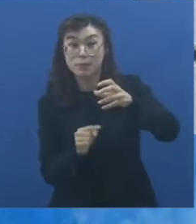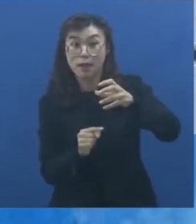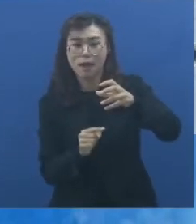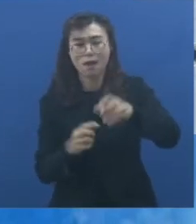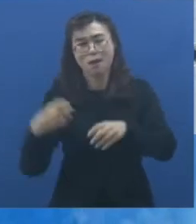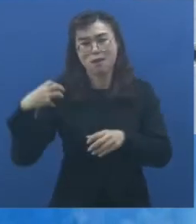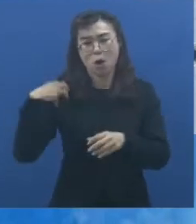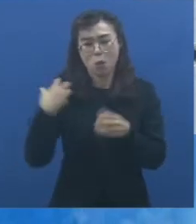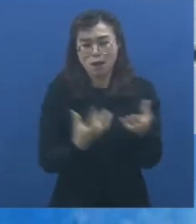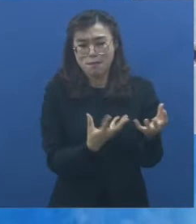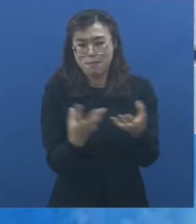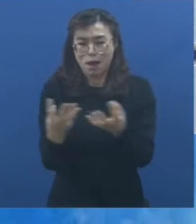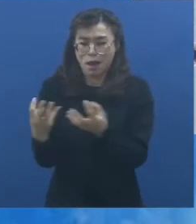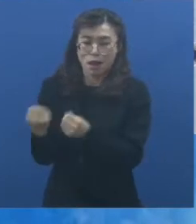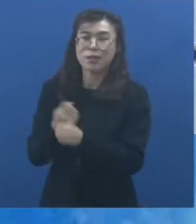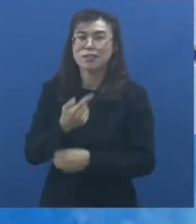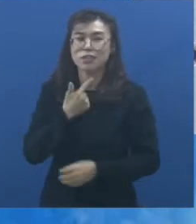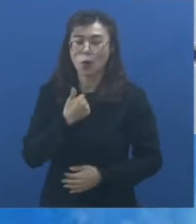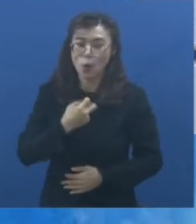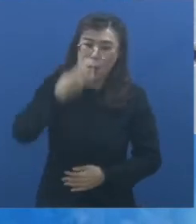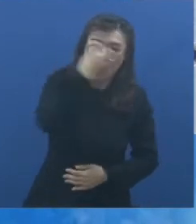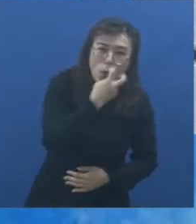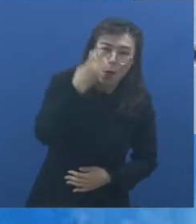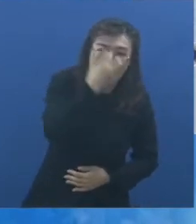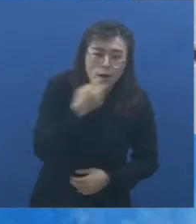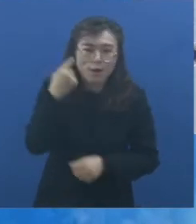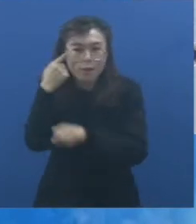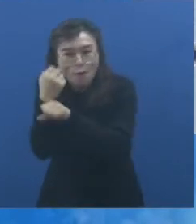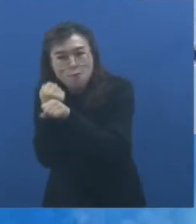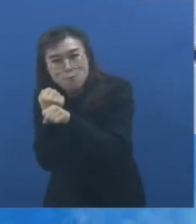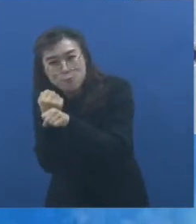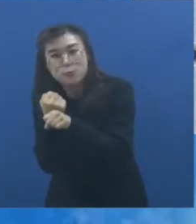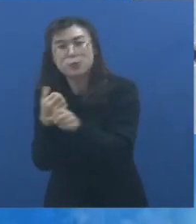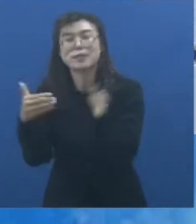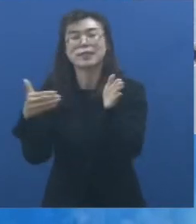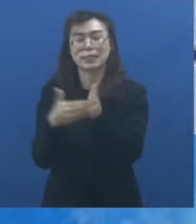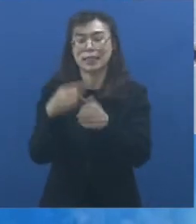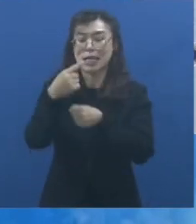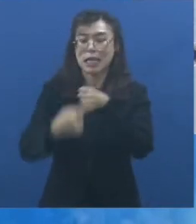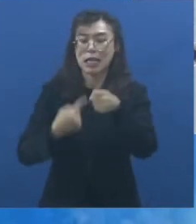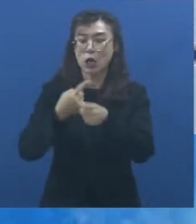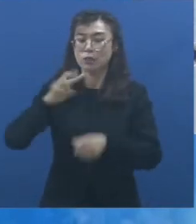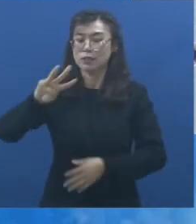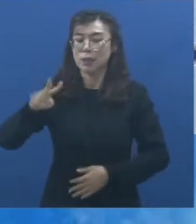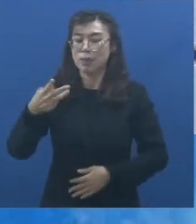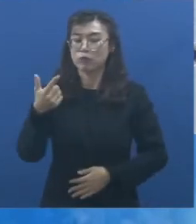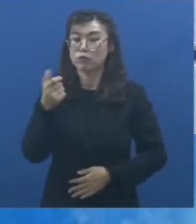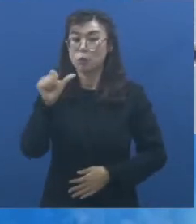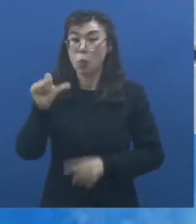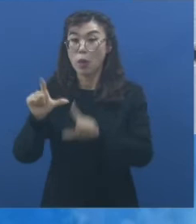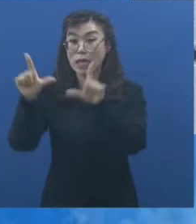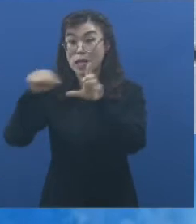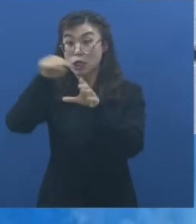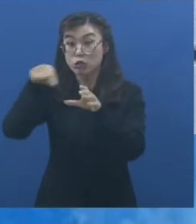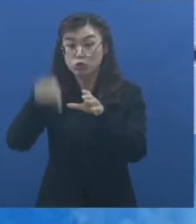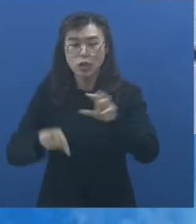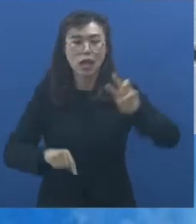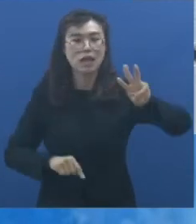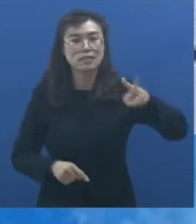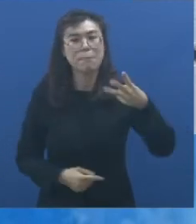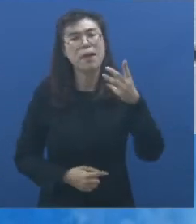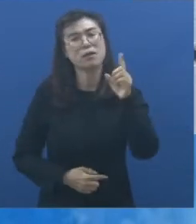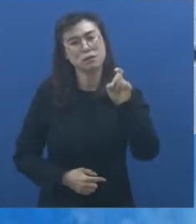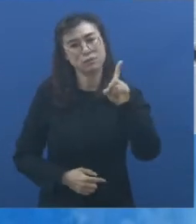일들을 해요 남극 가서 탐 험 도 많이 하고 연구도 많이 하고 1년 365일 좀 하네 중에 310 1일 을